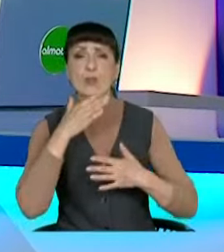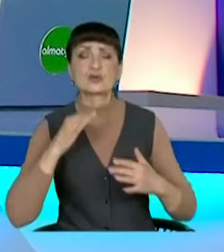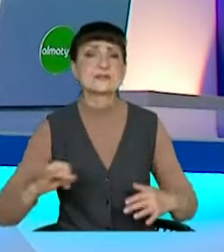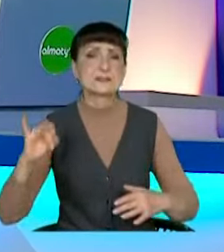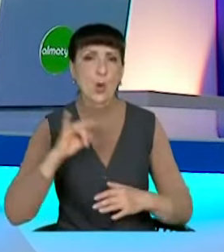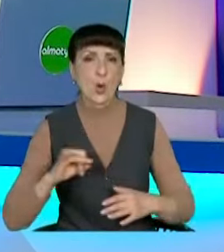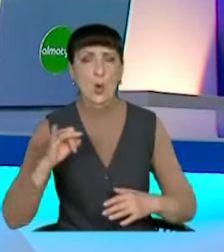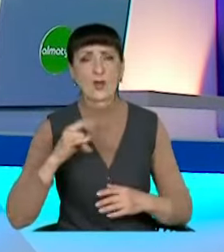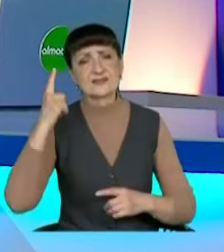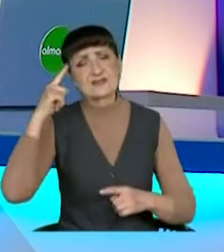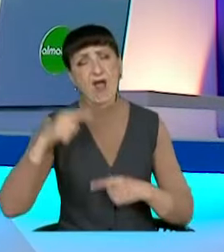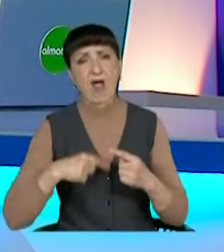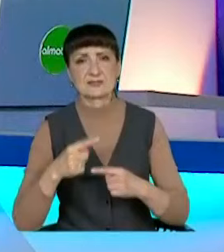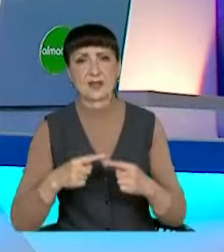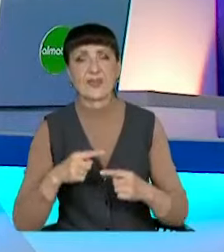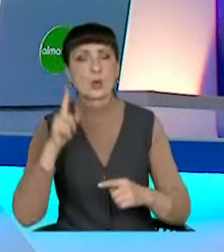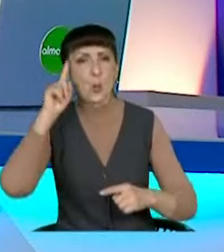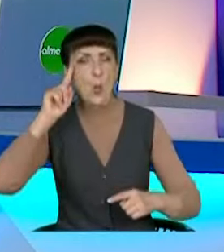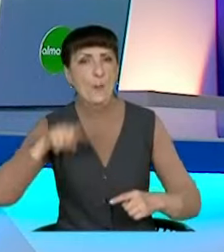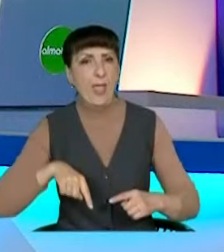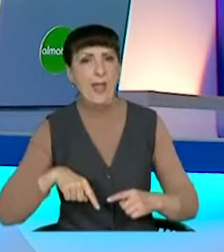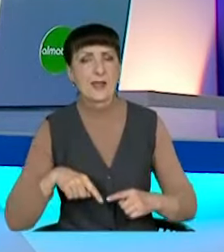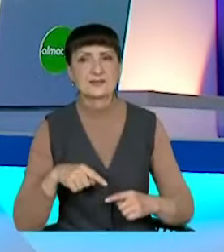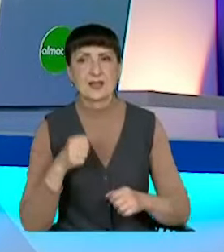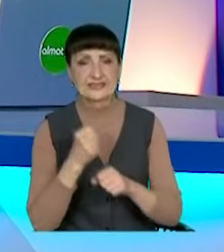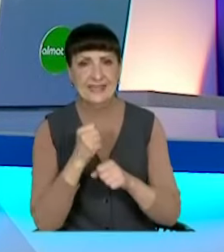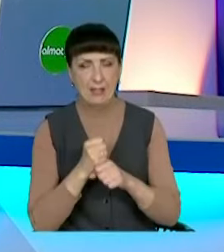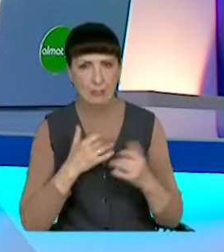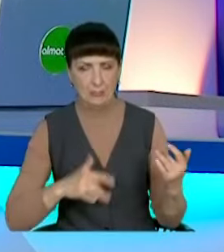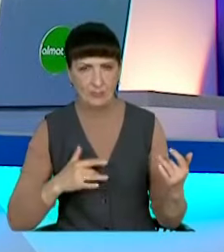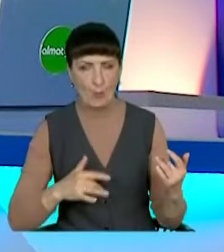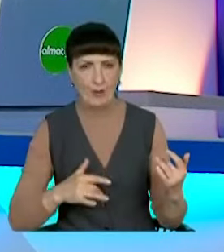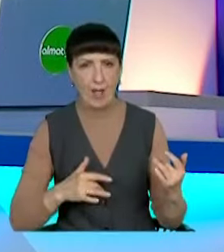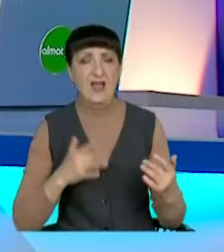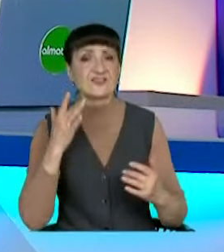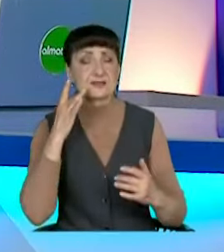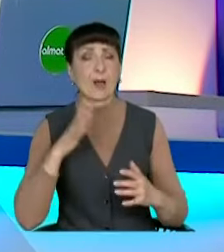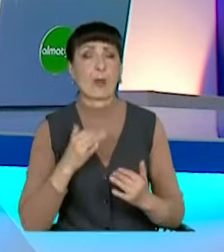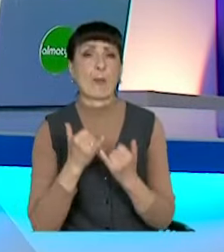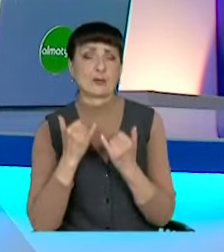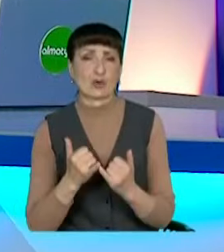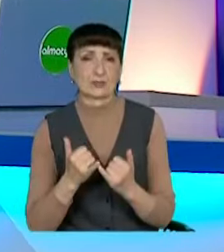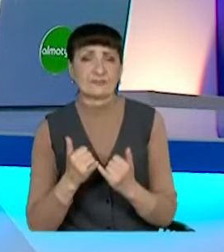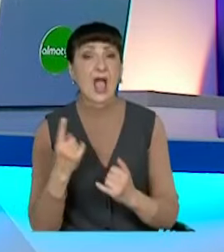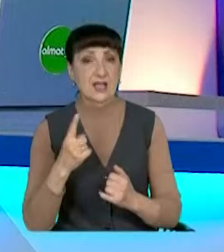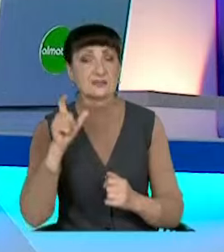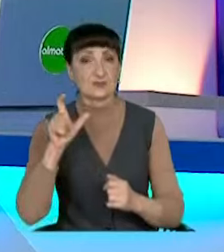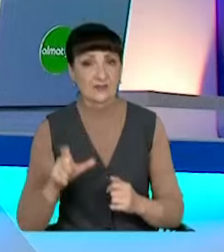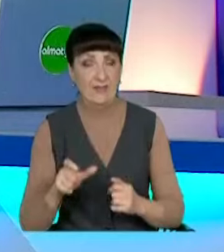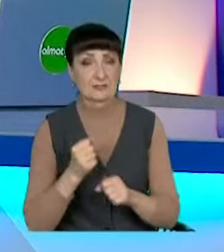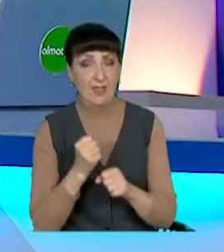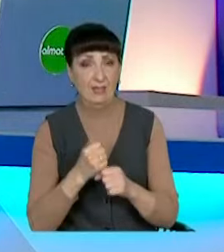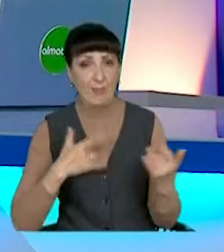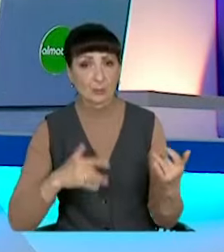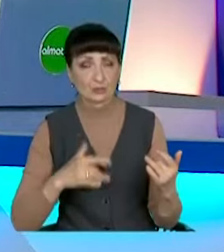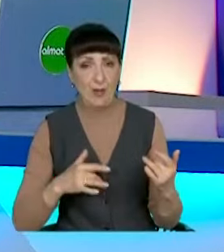историй, преданий и сказок. А умельцы, умеющие создавать этот музыкальный инструмент, всегда были в почете. Один из таких ремесленников,